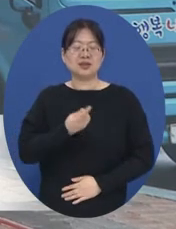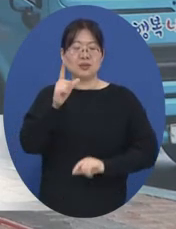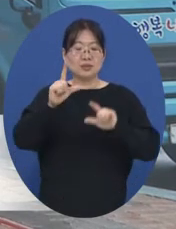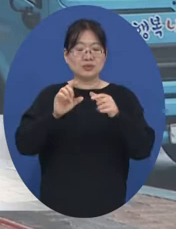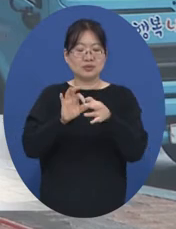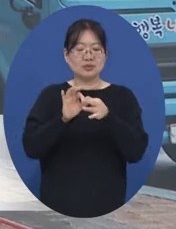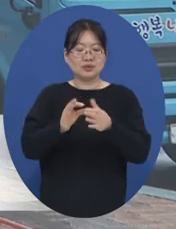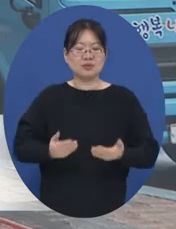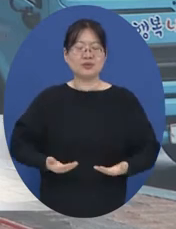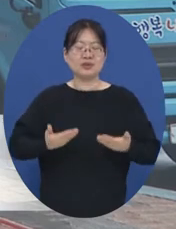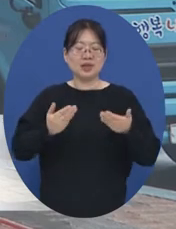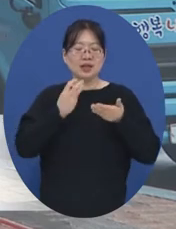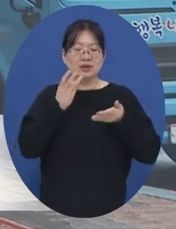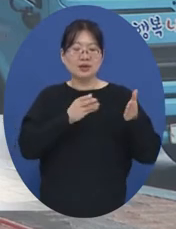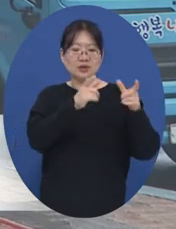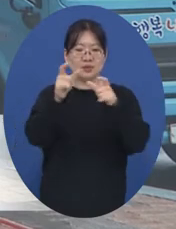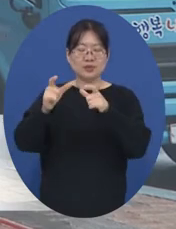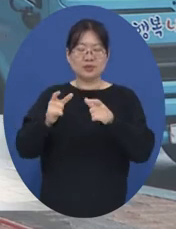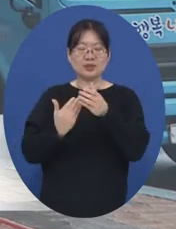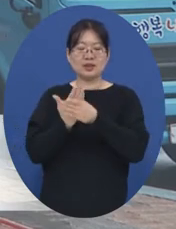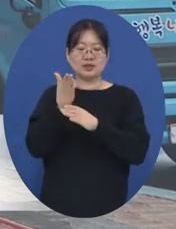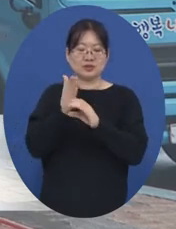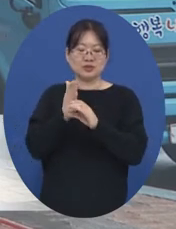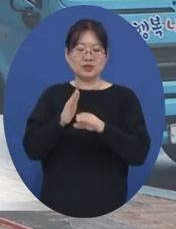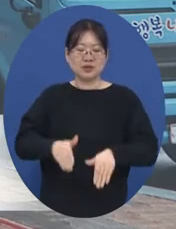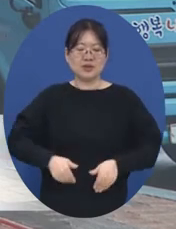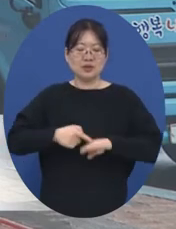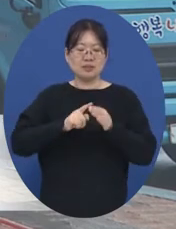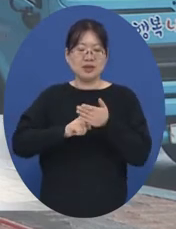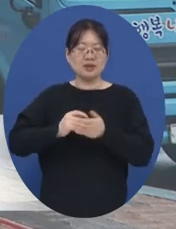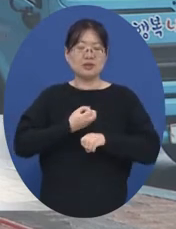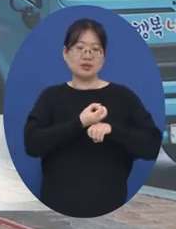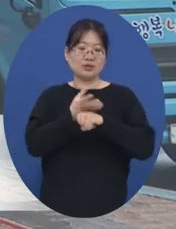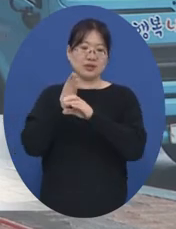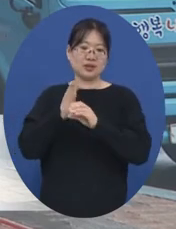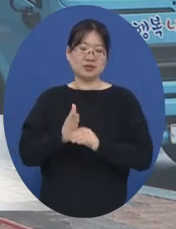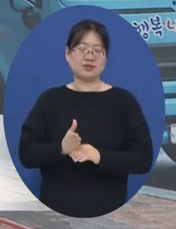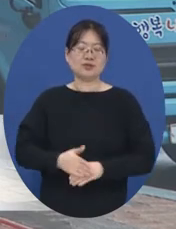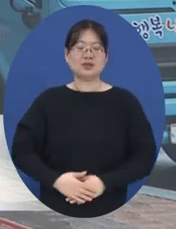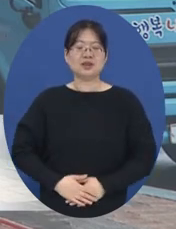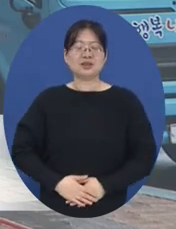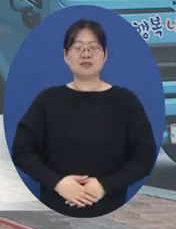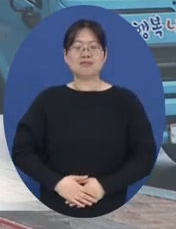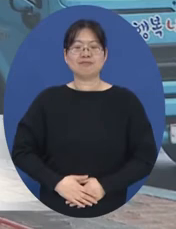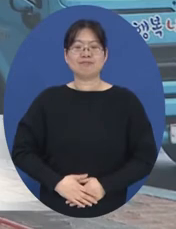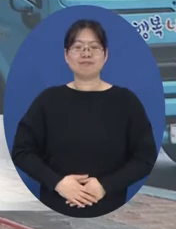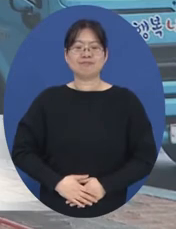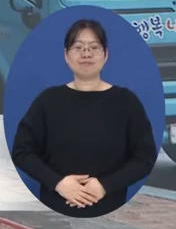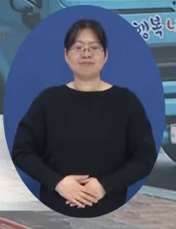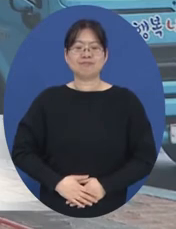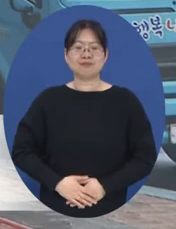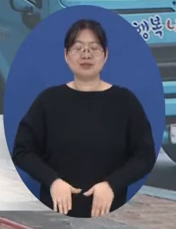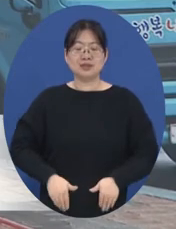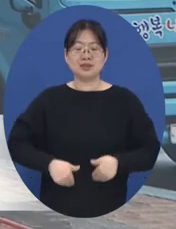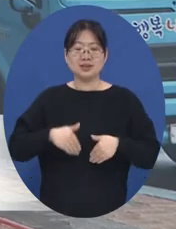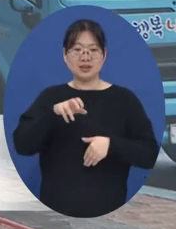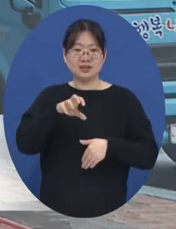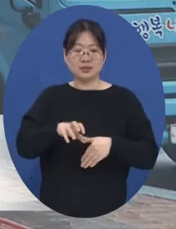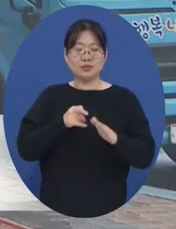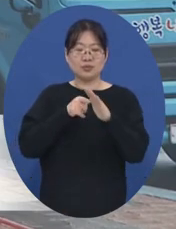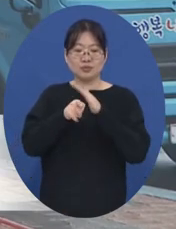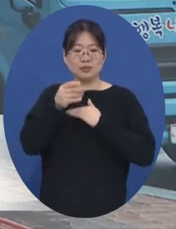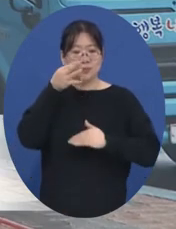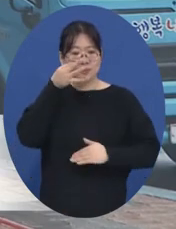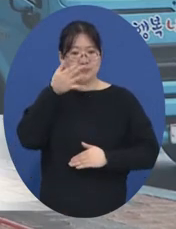형태로 봉사가 경기도 전역에서 이뤄지며 온정의 손길이 이어지고 있다는데요. 최지영 기자가 따뜻한 현장